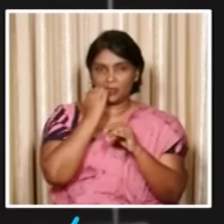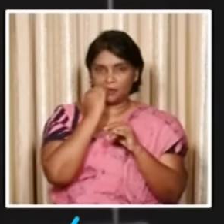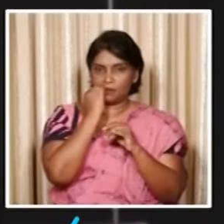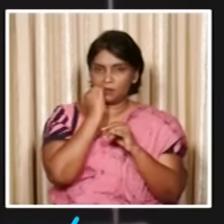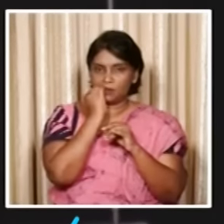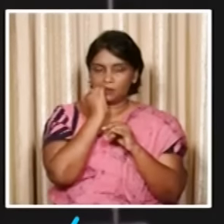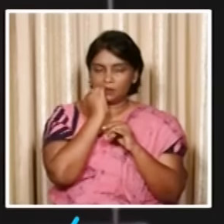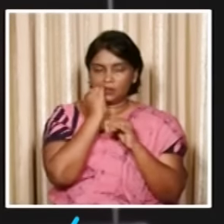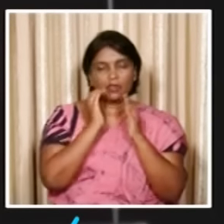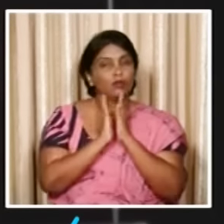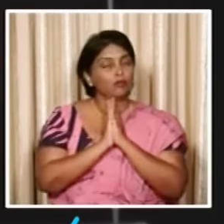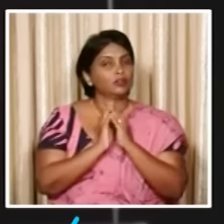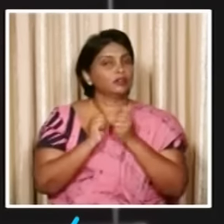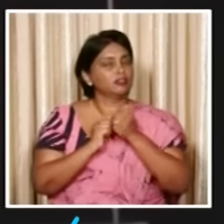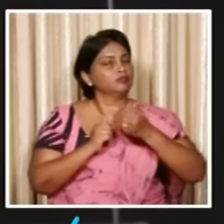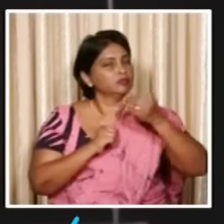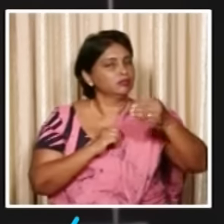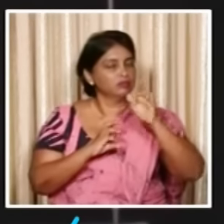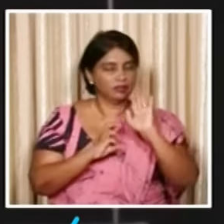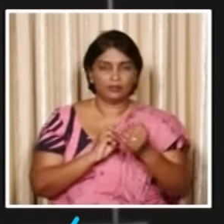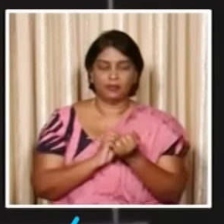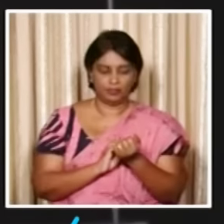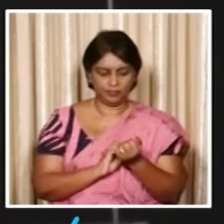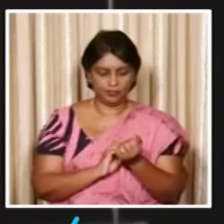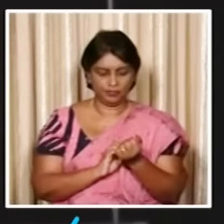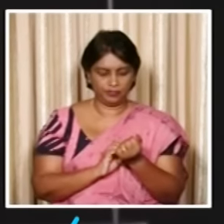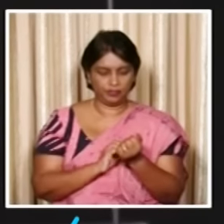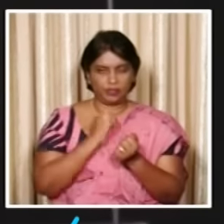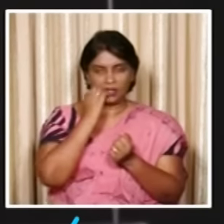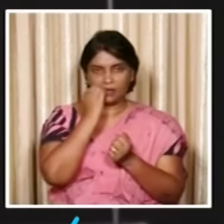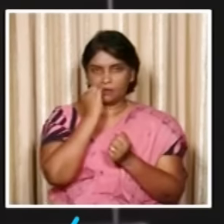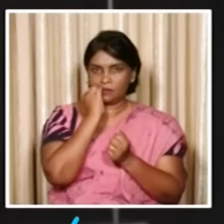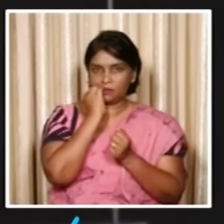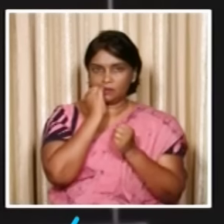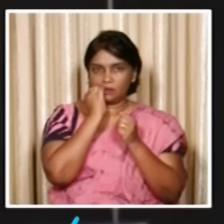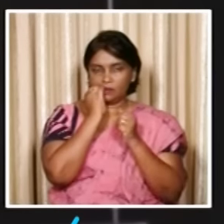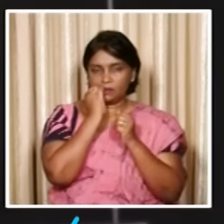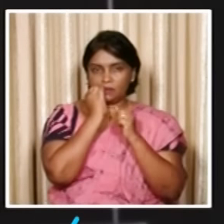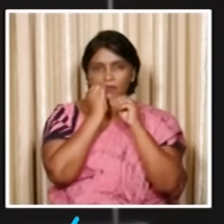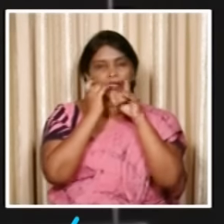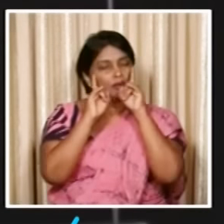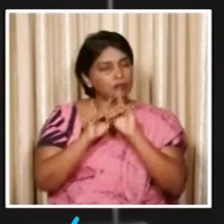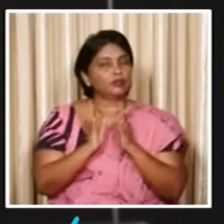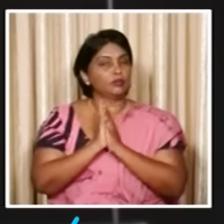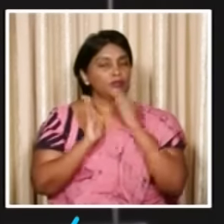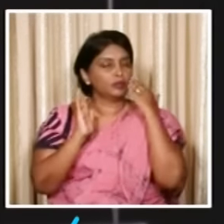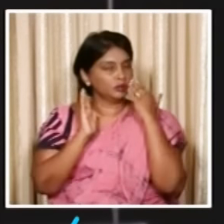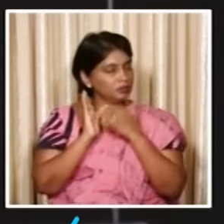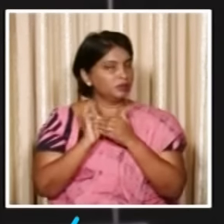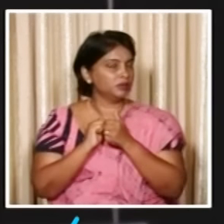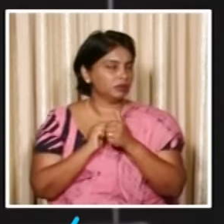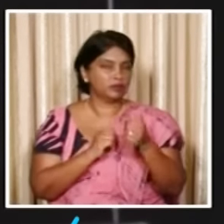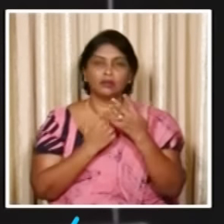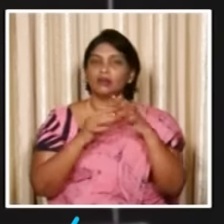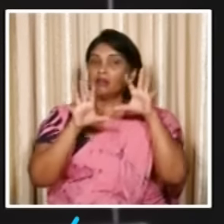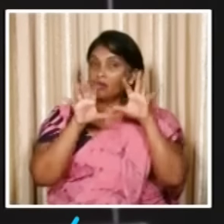வந்துள்ளனர். இந்நிலையில் வெடுக்குநாரிமலை ஆதிலிங்கேஸ்வரர் ஆலயத்தை கையகப்படுத்தும் கைங்கரியத்தை மேற்கொண்டுள்ள இலங்கை தொல்லியல் திணைக்களத்தோடு இணைந்த